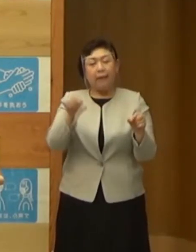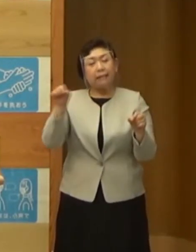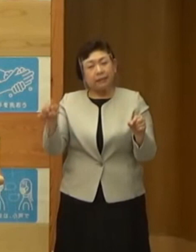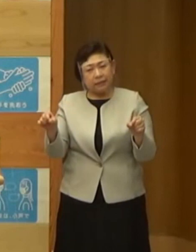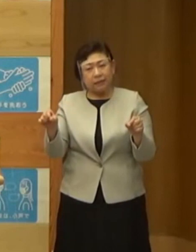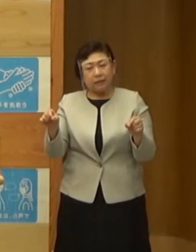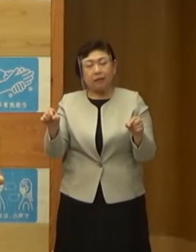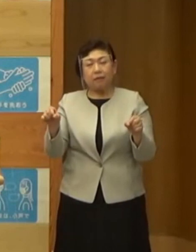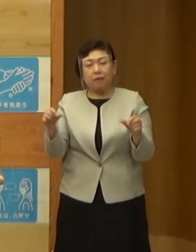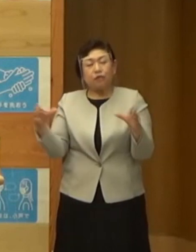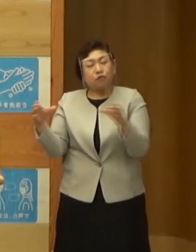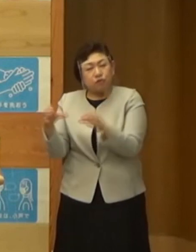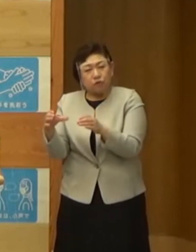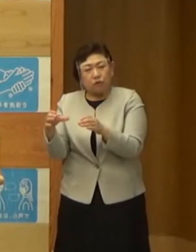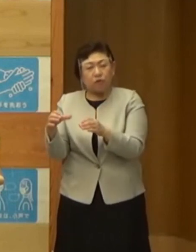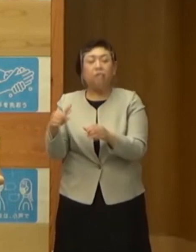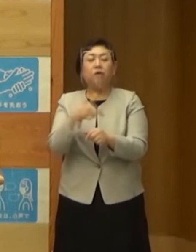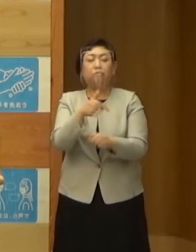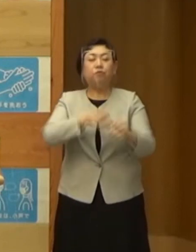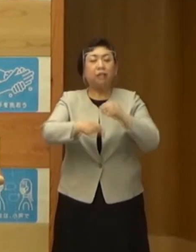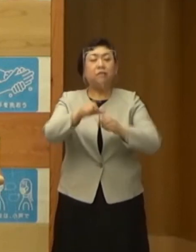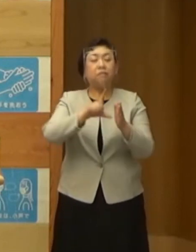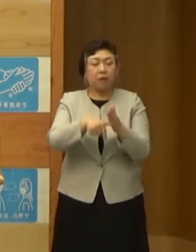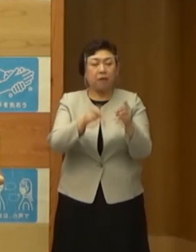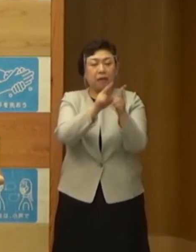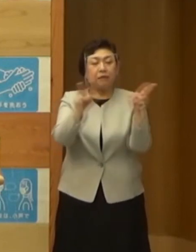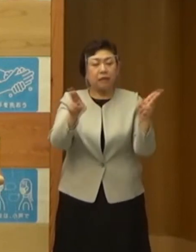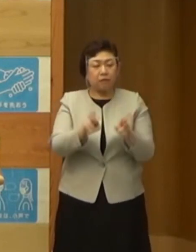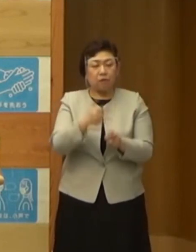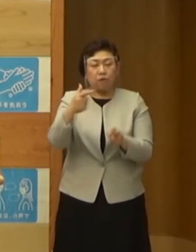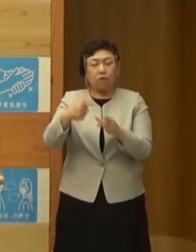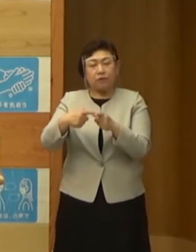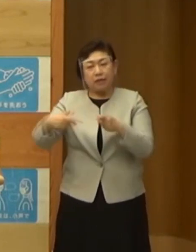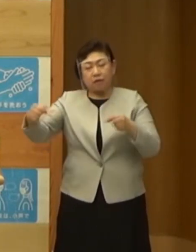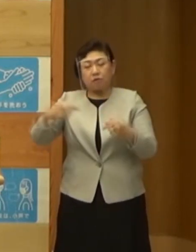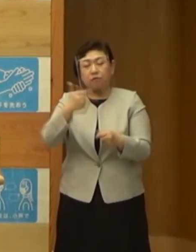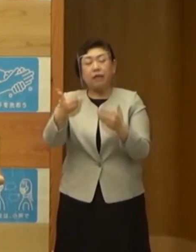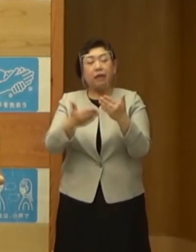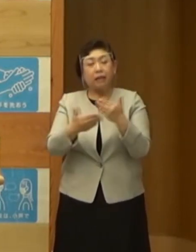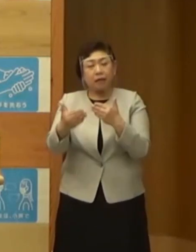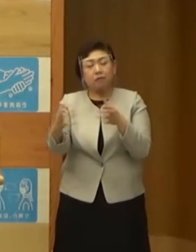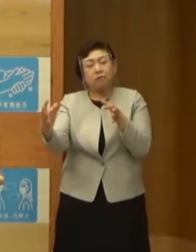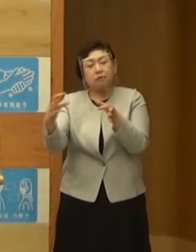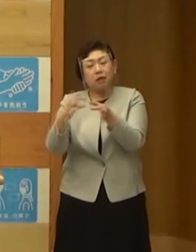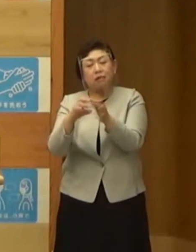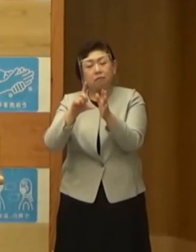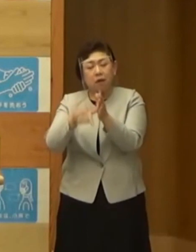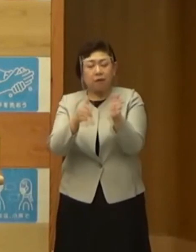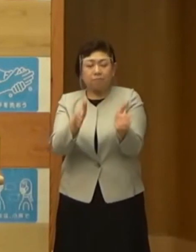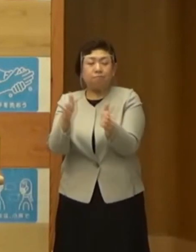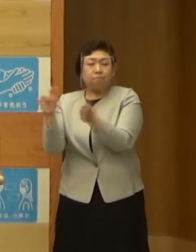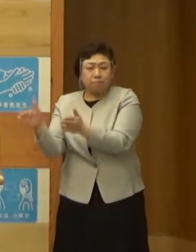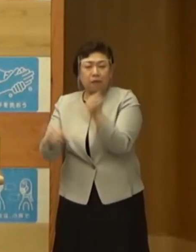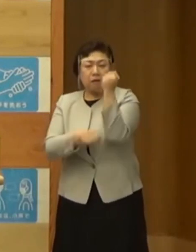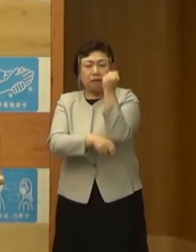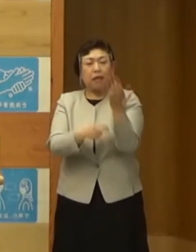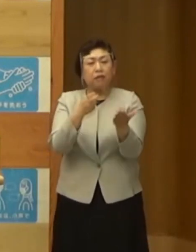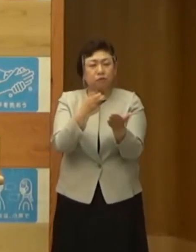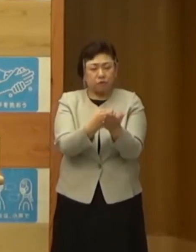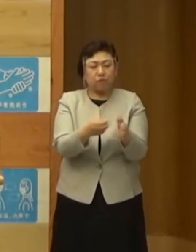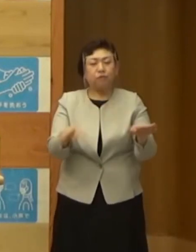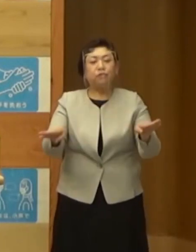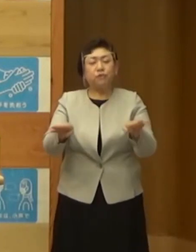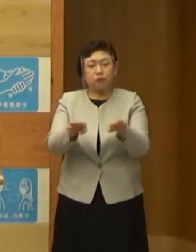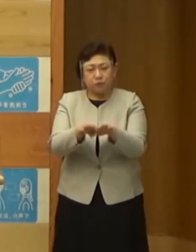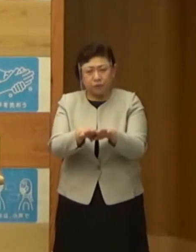小、部活動については全道、全国大会につながる活動などを除き原則休止